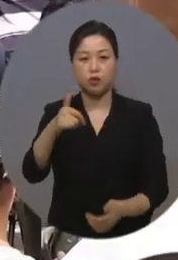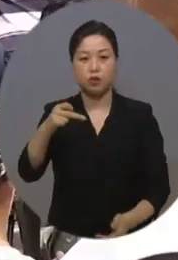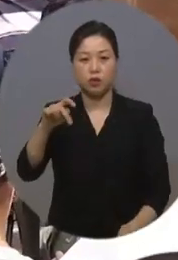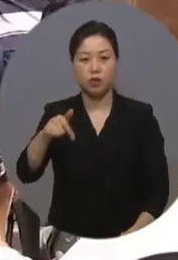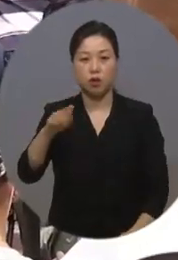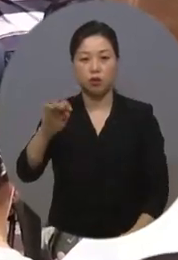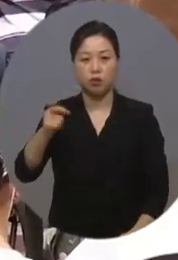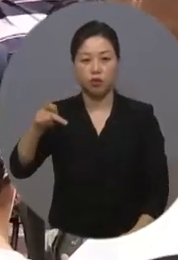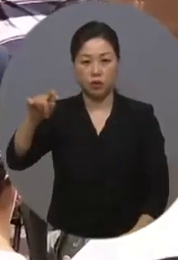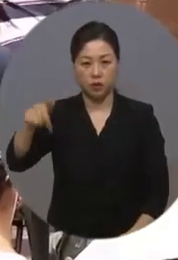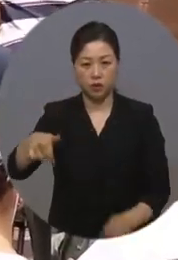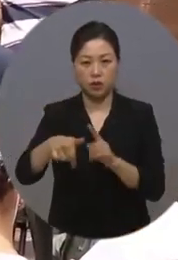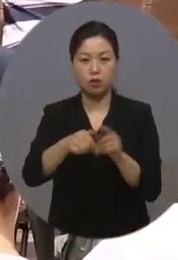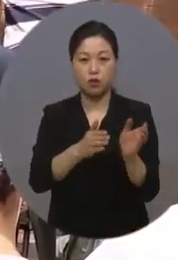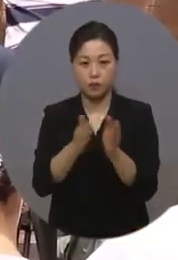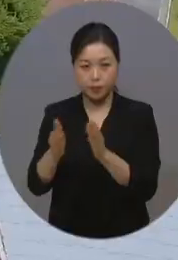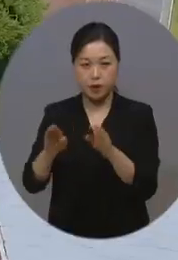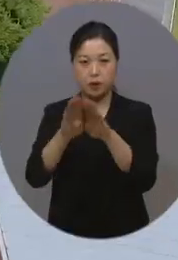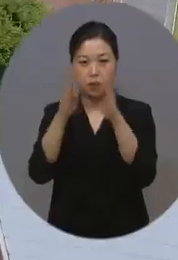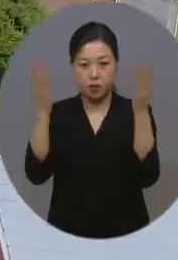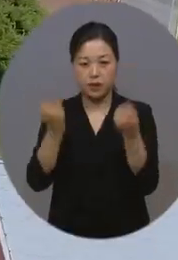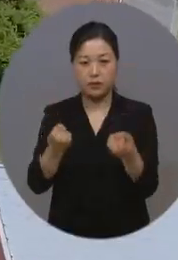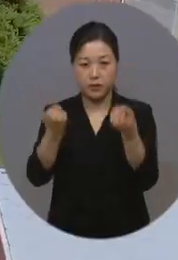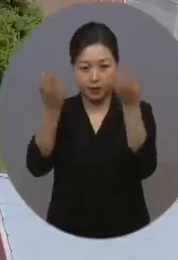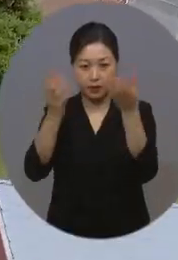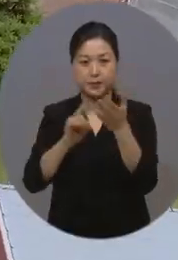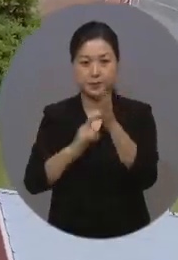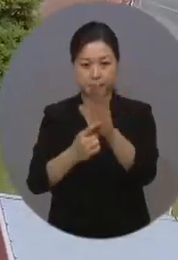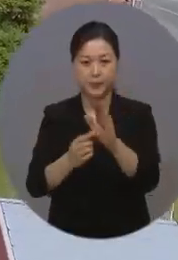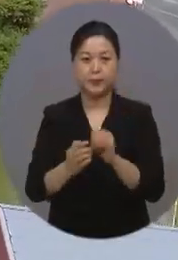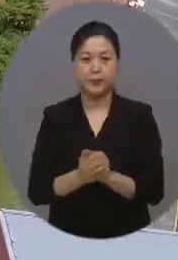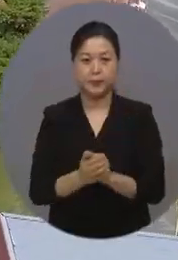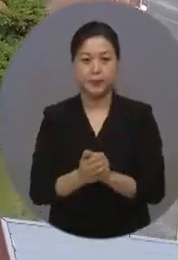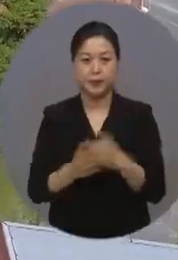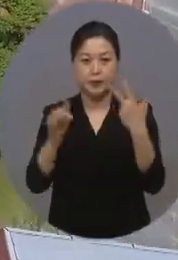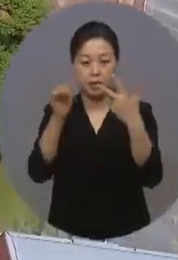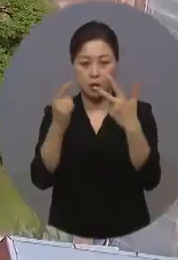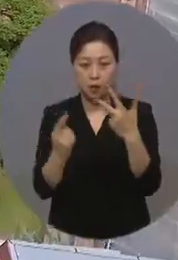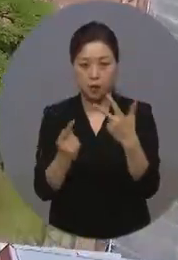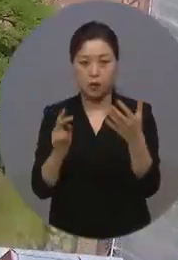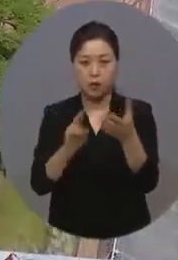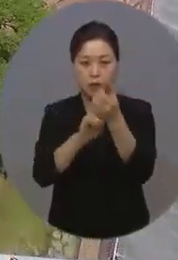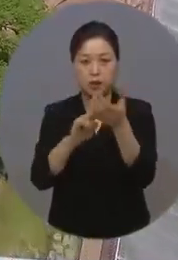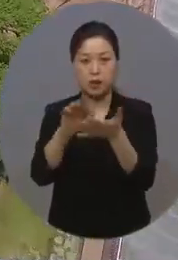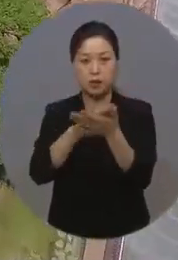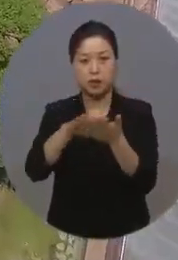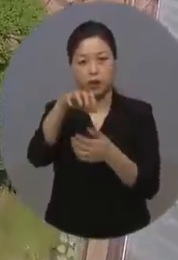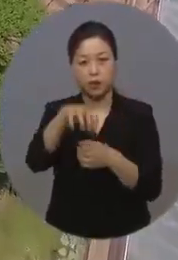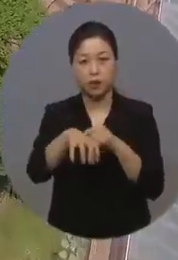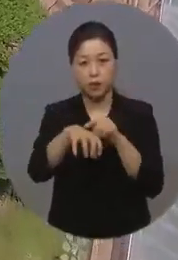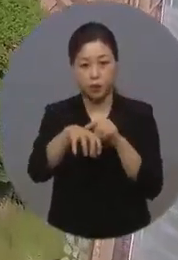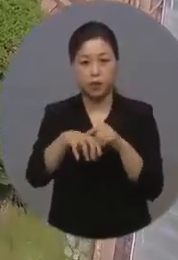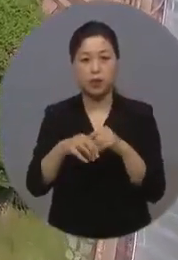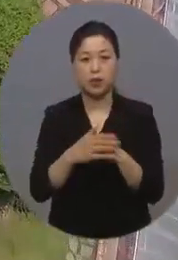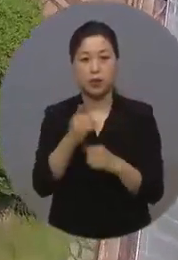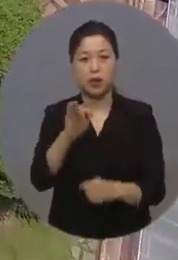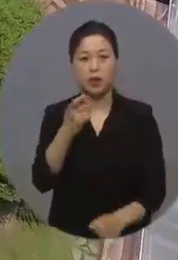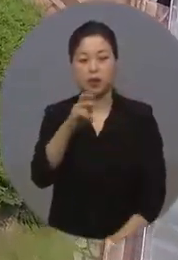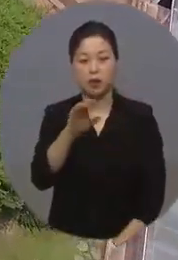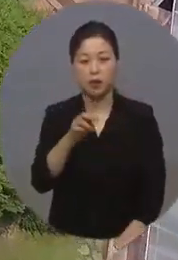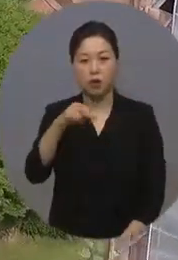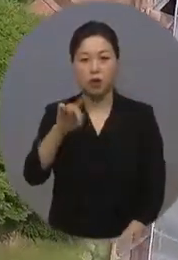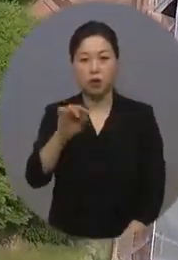마련하고 열림식을 가졌습니다. 제7호 기적의 놀이터 북적북적은 춘천시 해룡면